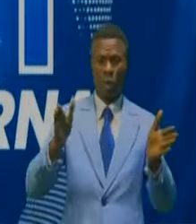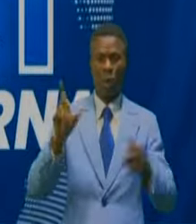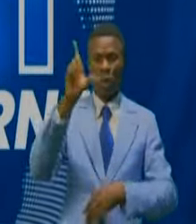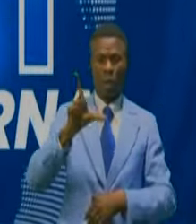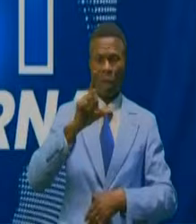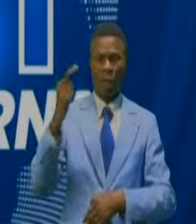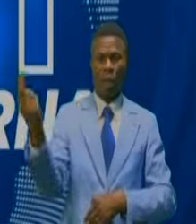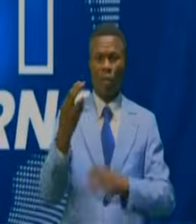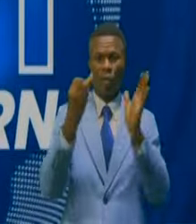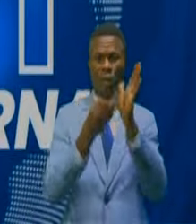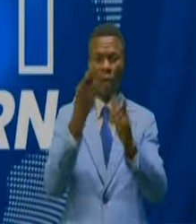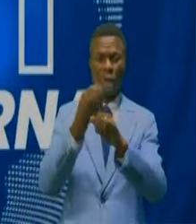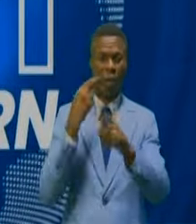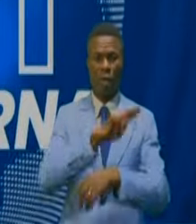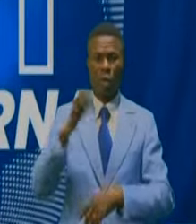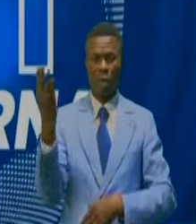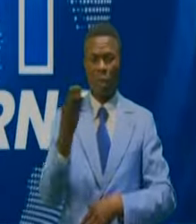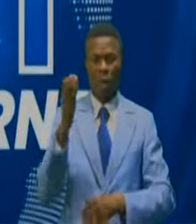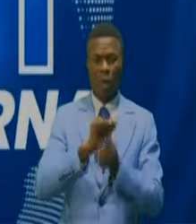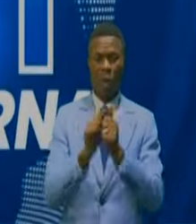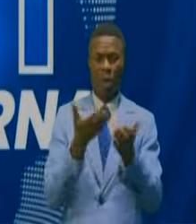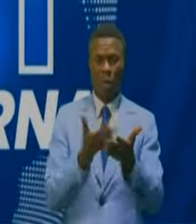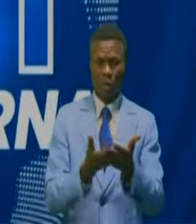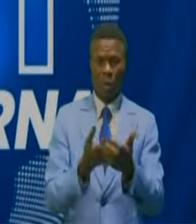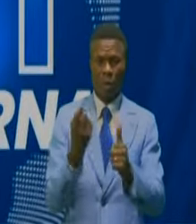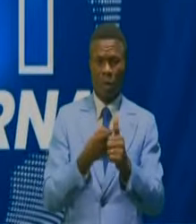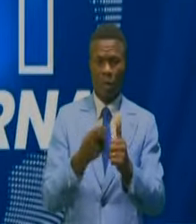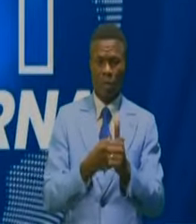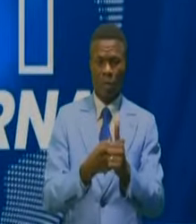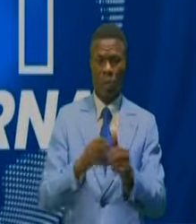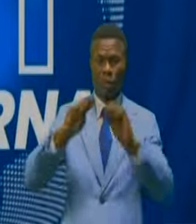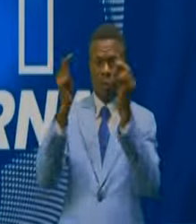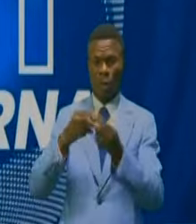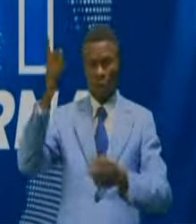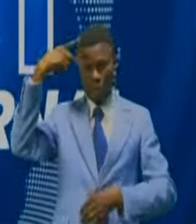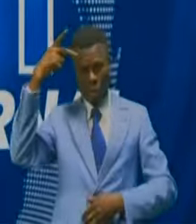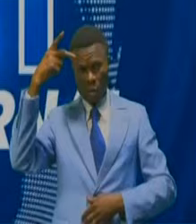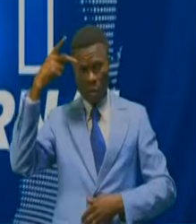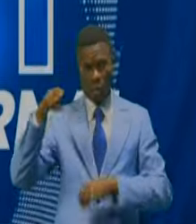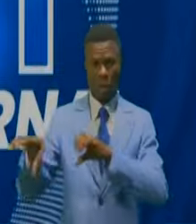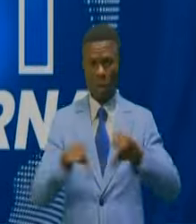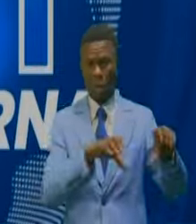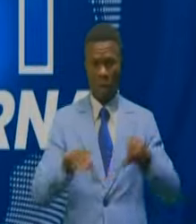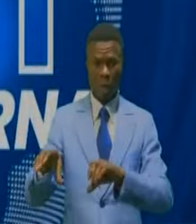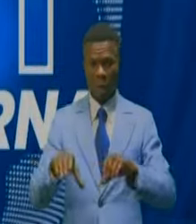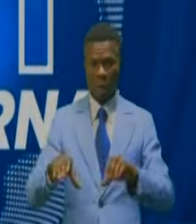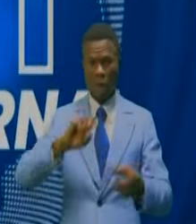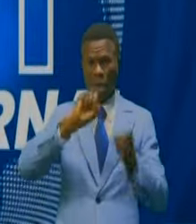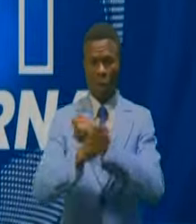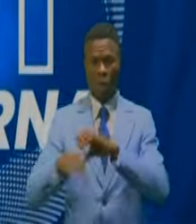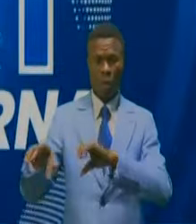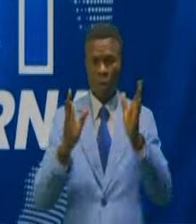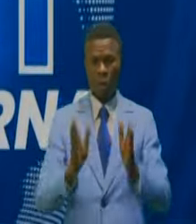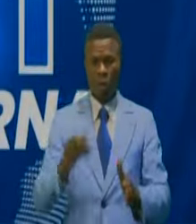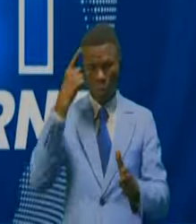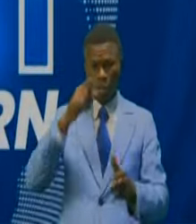lundi 27 mai 2024. L'affaire ci-après. Le regroupement politique Action alternative des acteurs